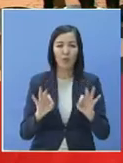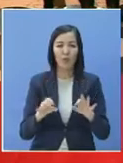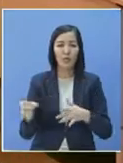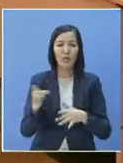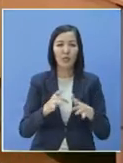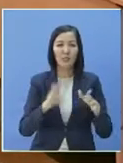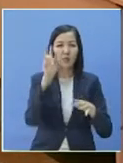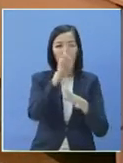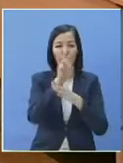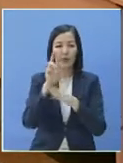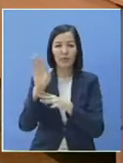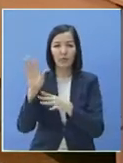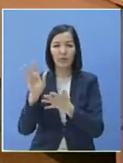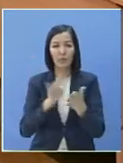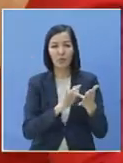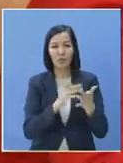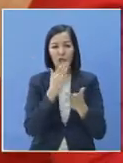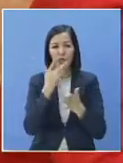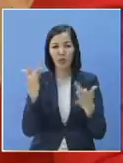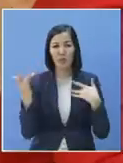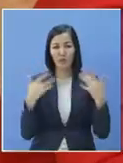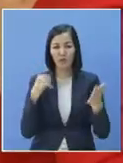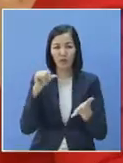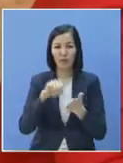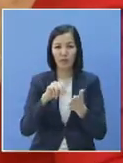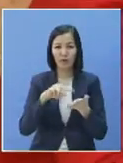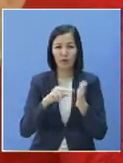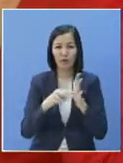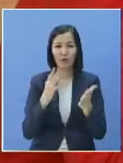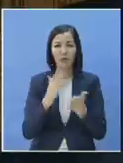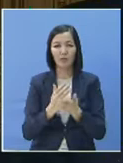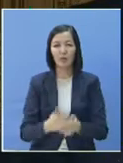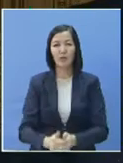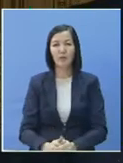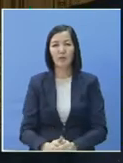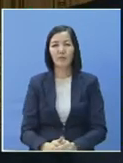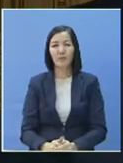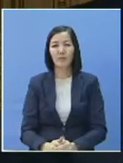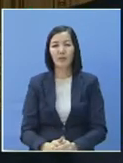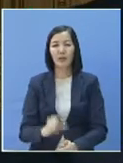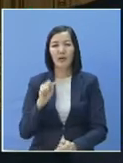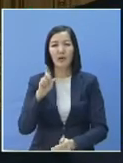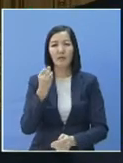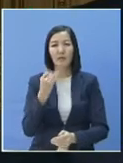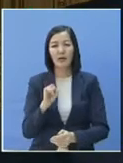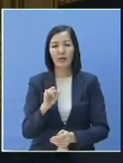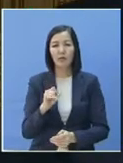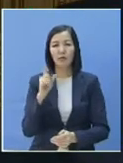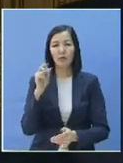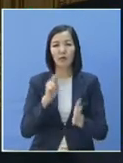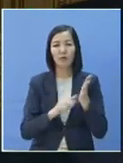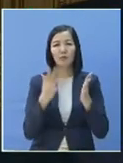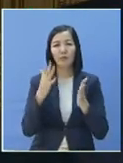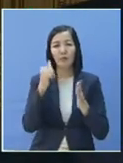республиканың түкпір-түкпіріне және шетелдік театрларда өнер көрсетуді жоспарлап отыр. Абай Құнанбаевтың 175 жылдығына,